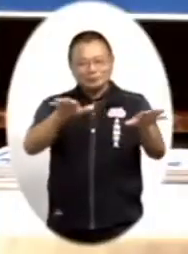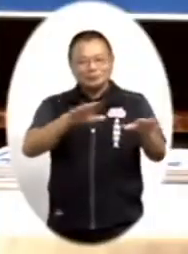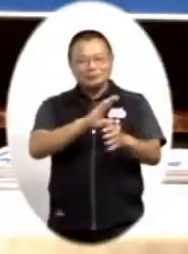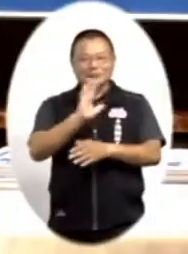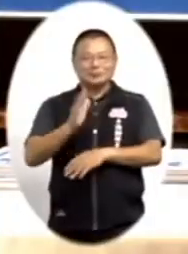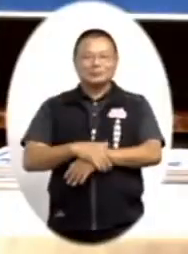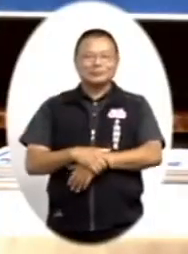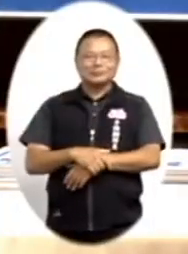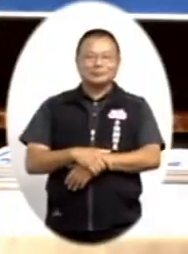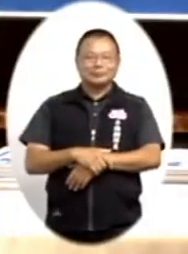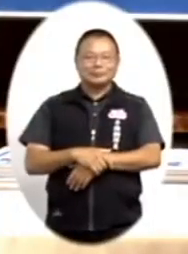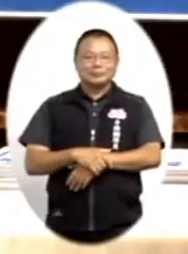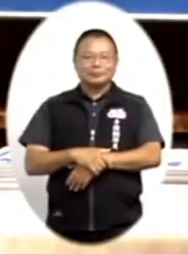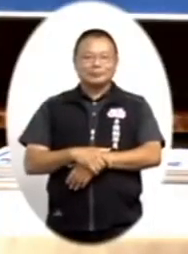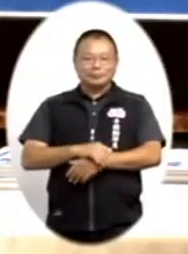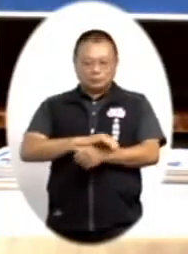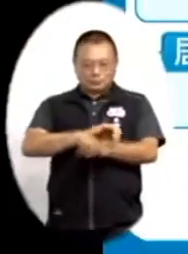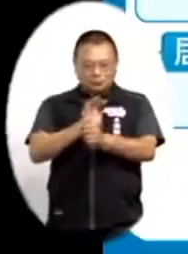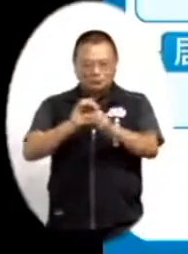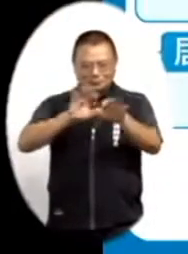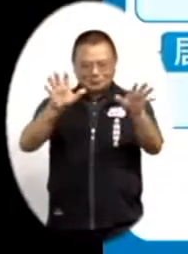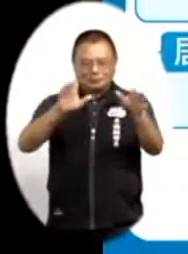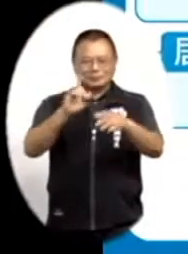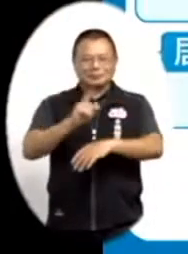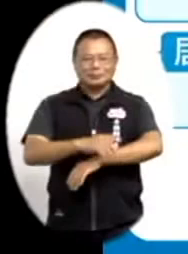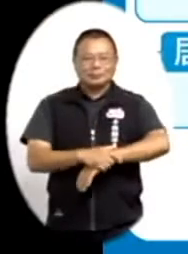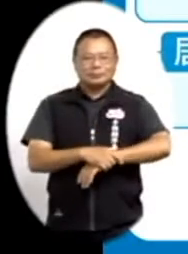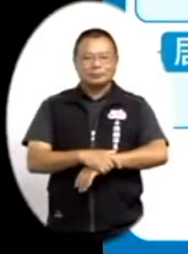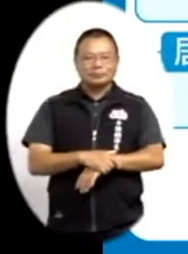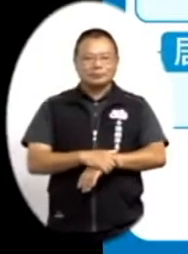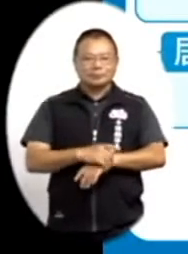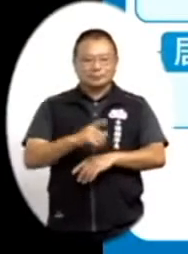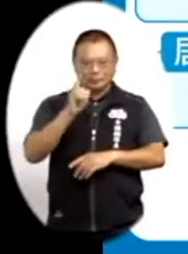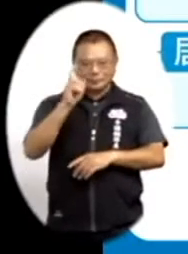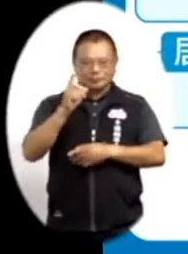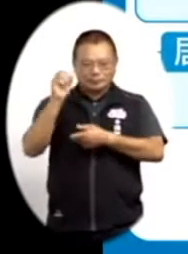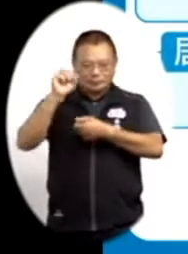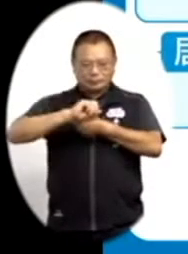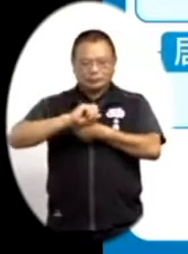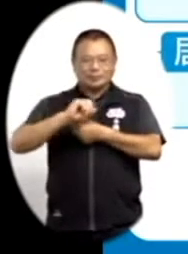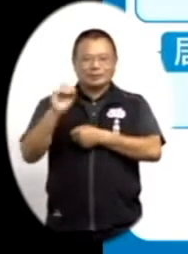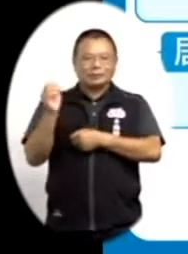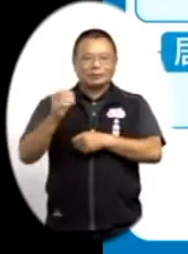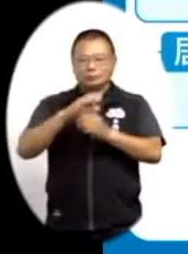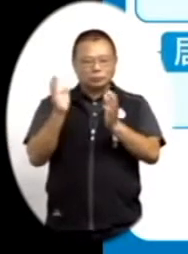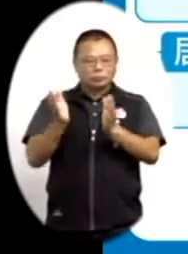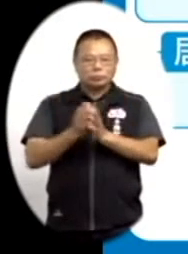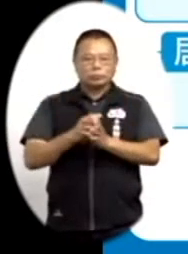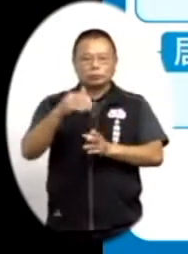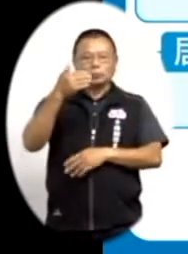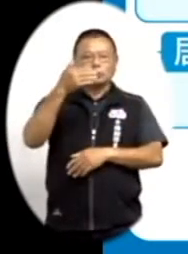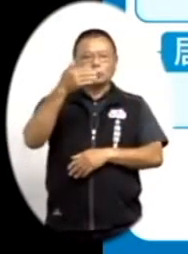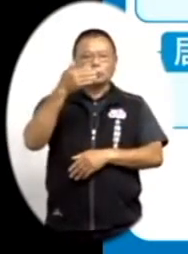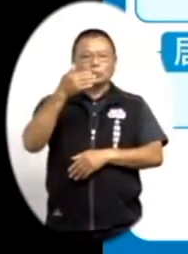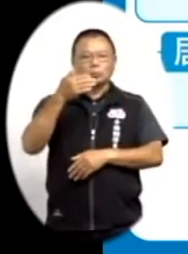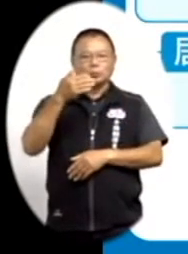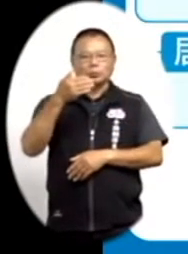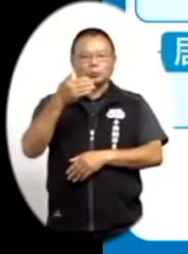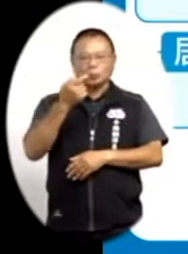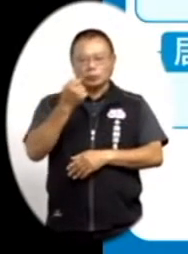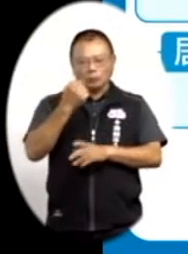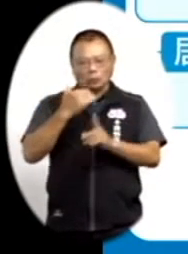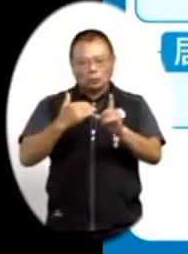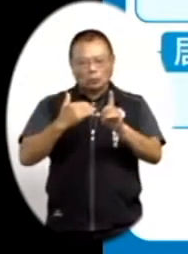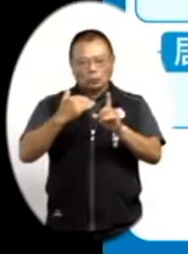跟大家做我们的疫情快讯哦。第一，我们呢新增的病例总共有九个哈，有一点点